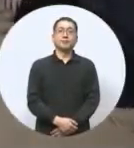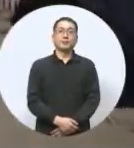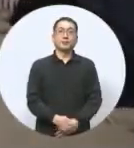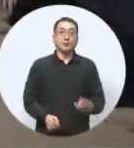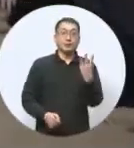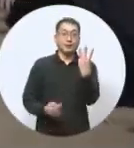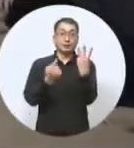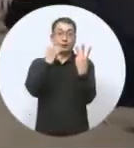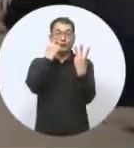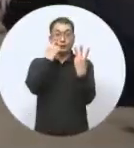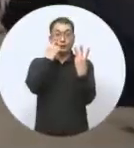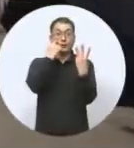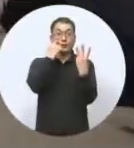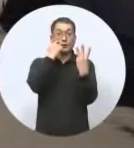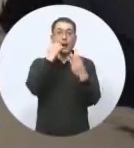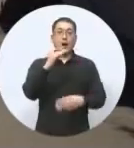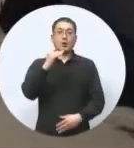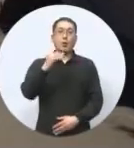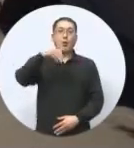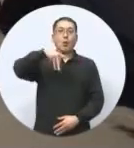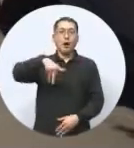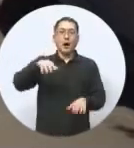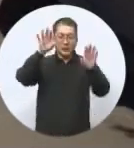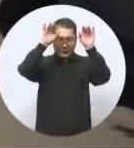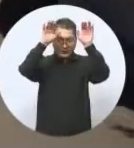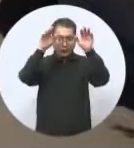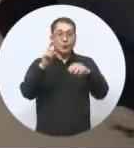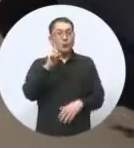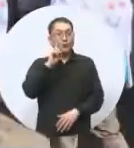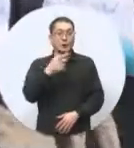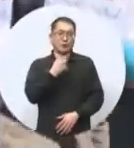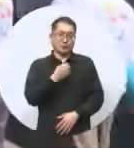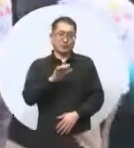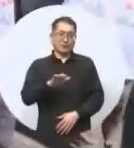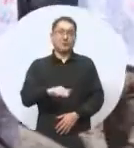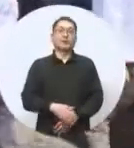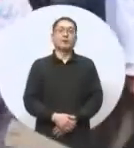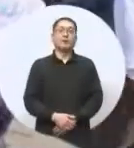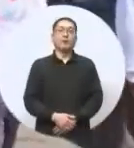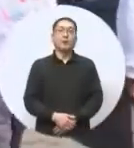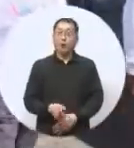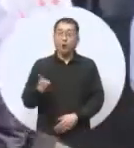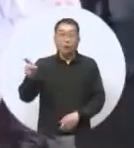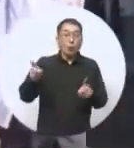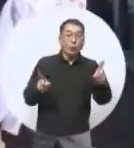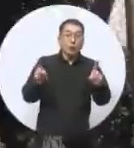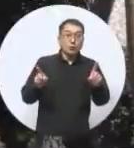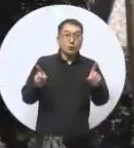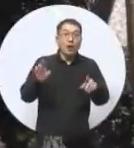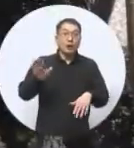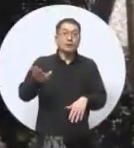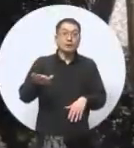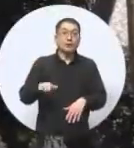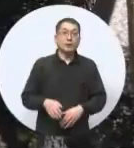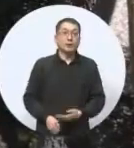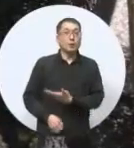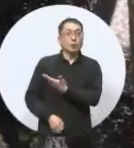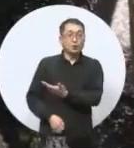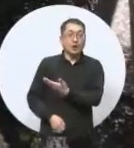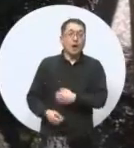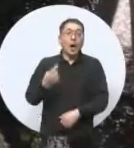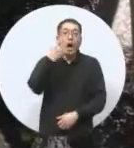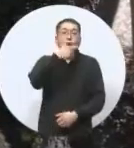3つ目は、はい、この狛犬を見ていただきましょうかね。狛犬、 狛犬両サイド、 両サイドに、こちら